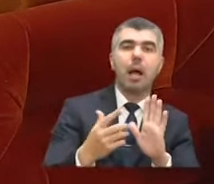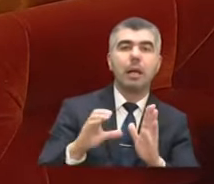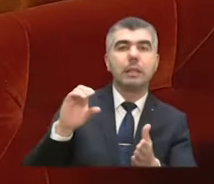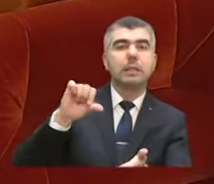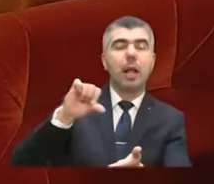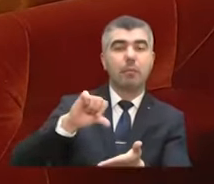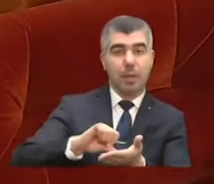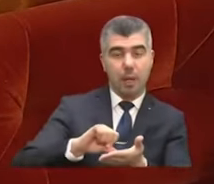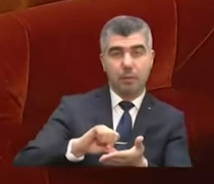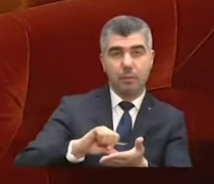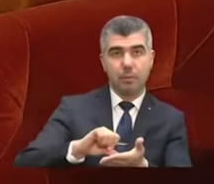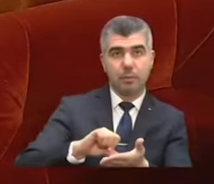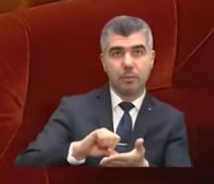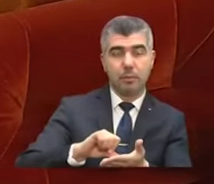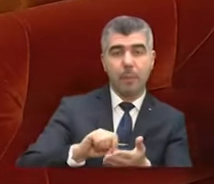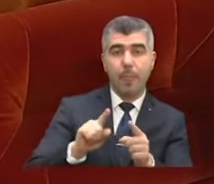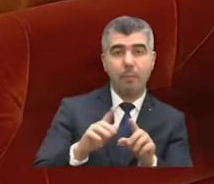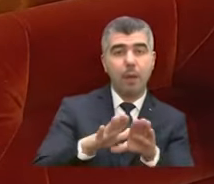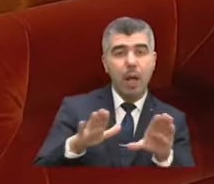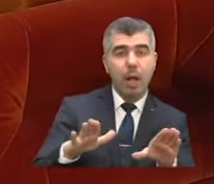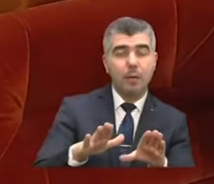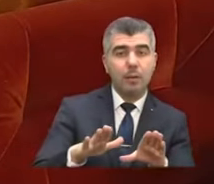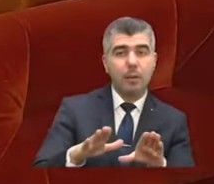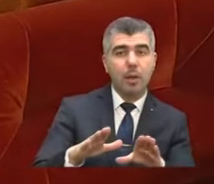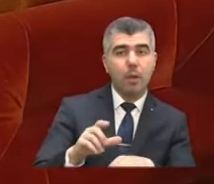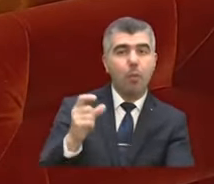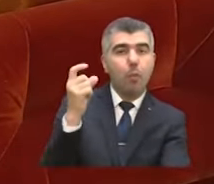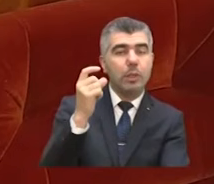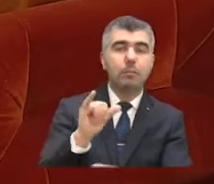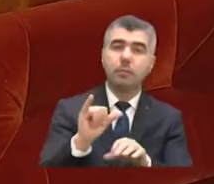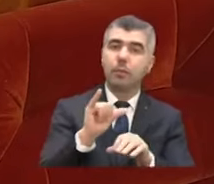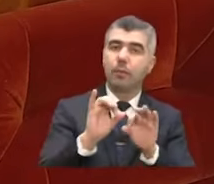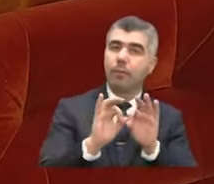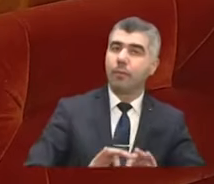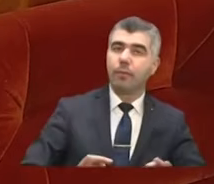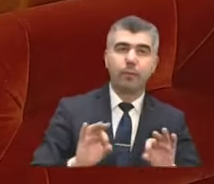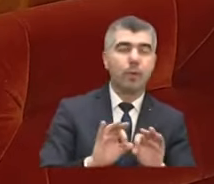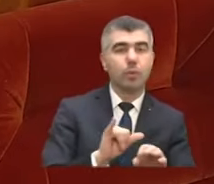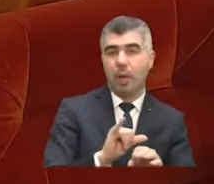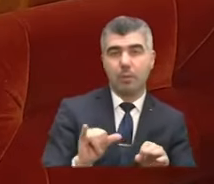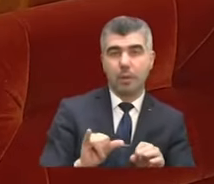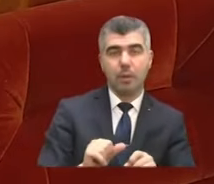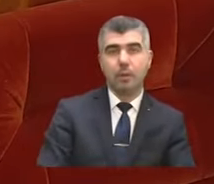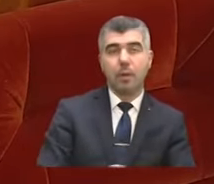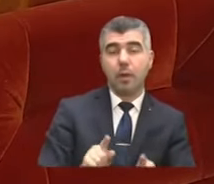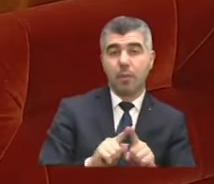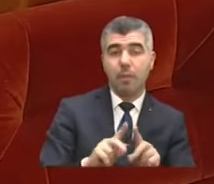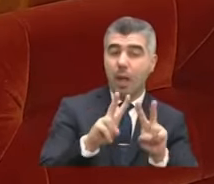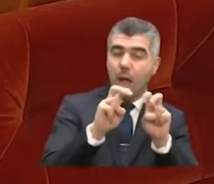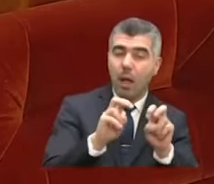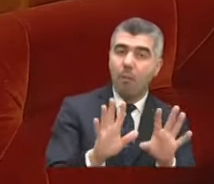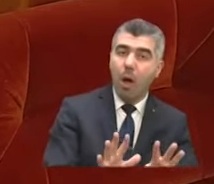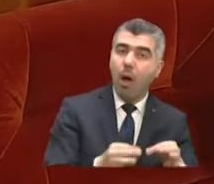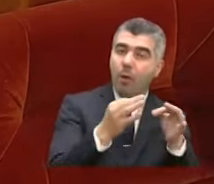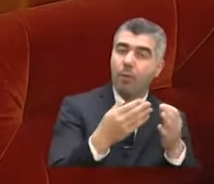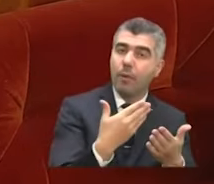ياك ما اولا ما كاينش اراضي الاوقاف اللي تكفي لهذا الشيء، ثم شرعيا وقانونيا ما يمكنش شيء، فلذلك خصو تلقى الحل. وهذا